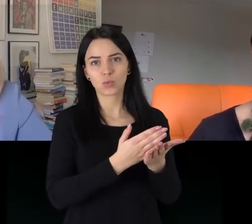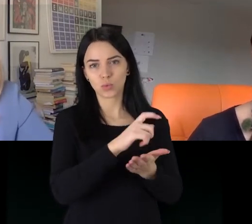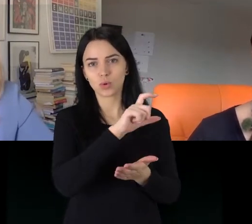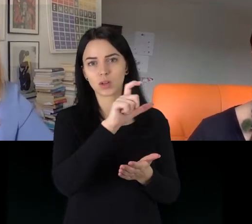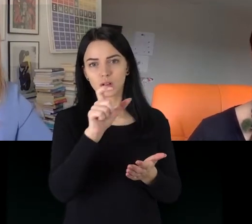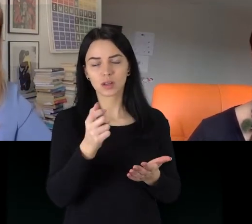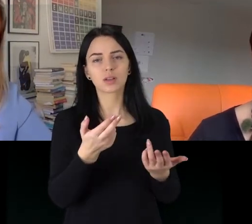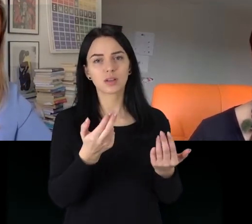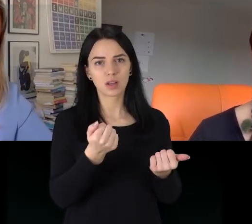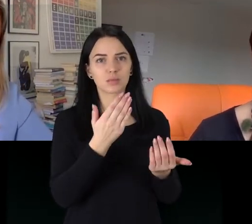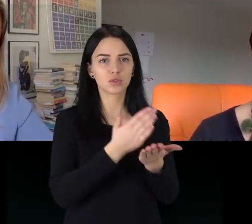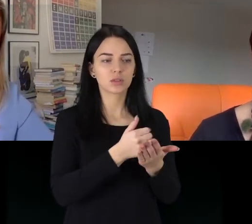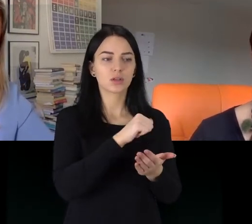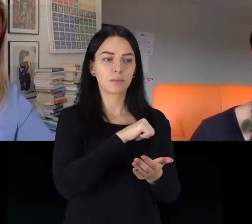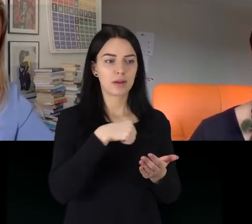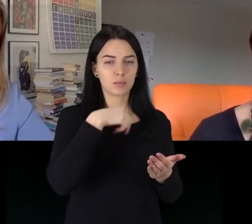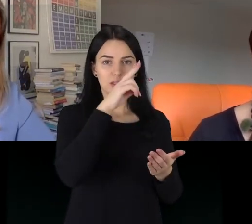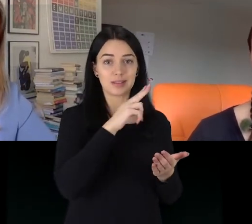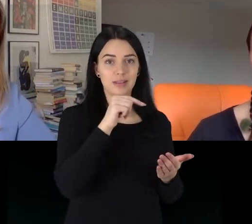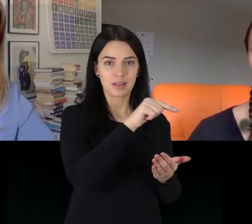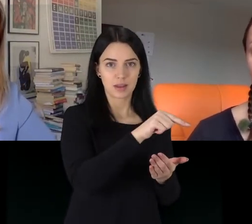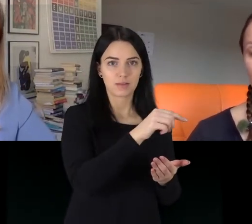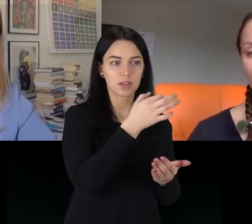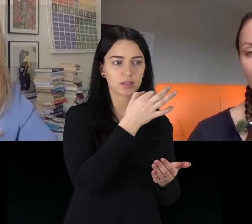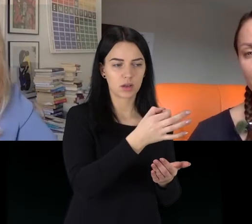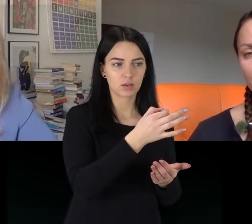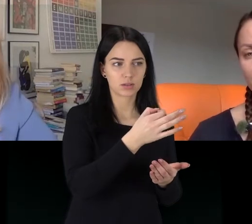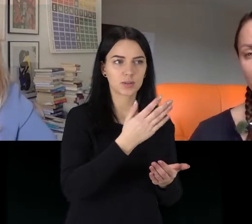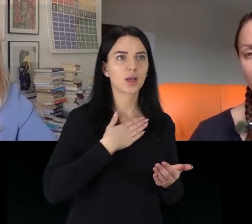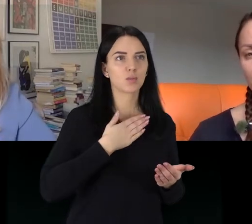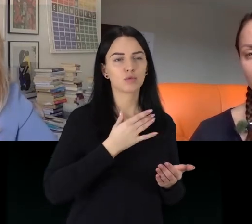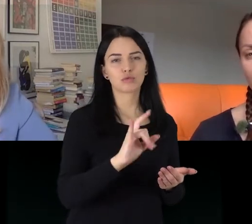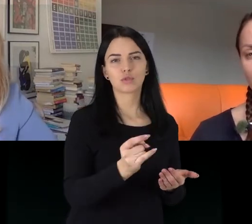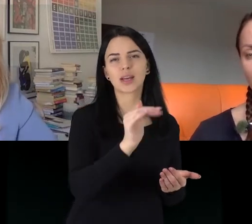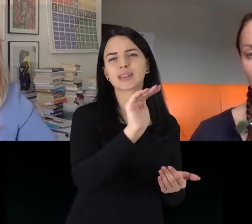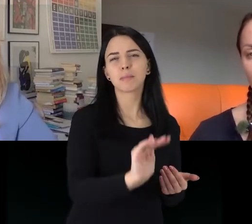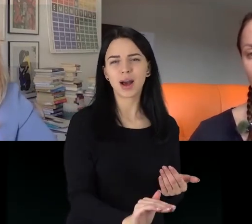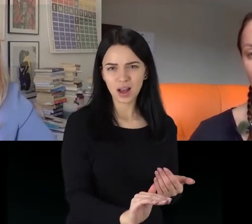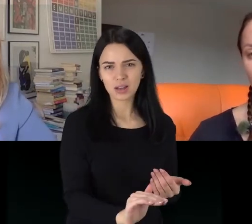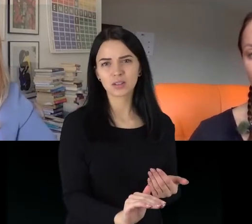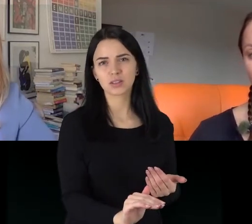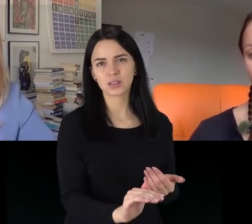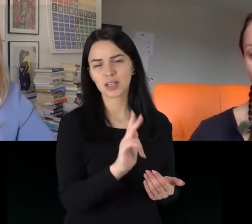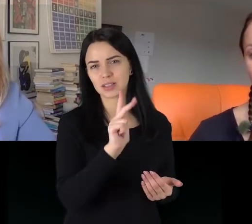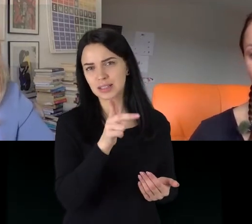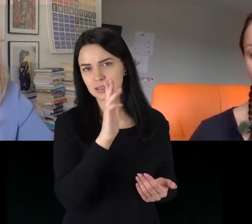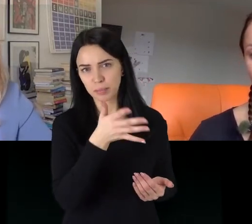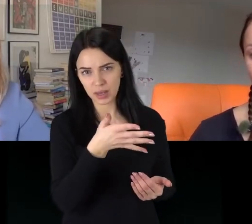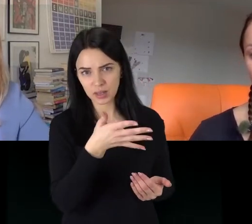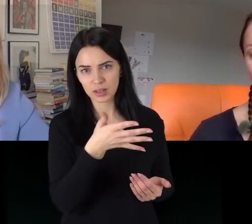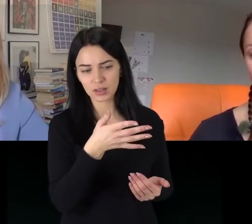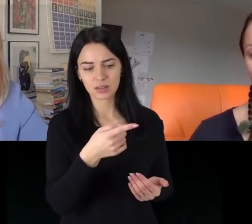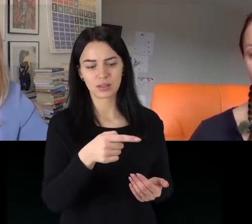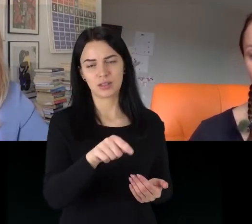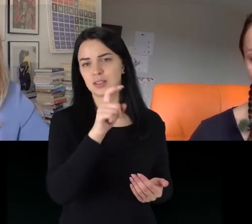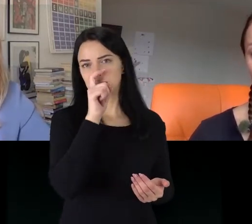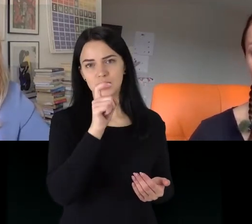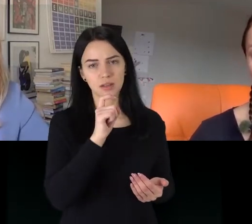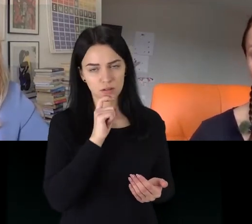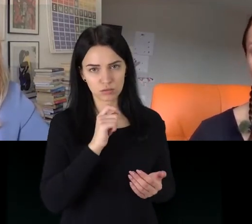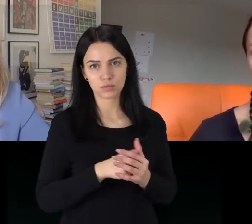ir man dažnai va tėvai būna sako, ar ne, kad, žinot, mūsų vaikas dar per mažas, ten tarkim kokie 3-5 metai ir nieko nesupranta,